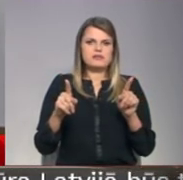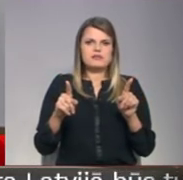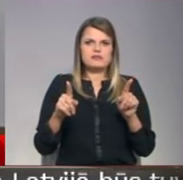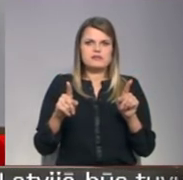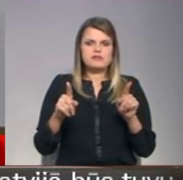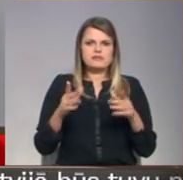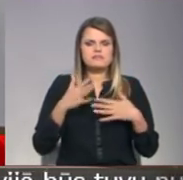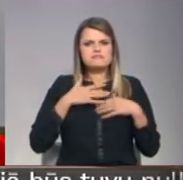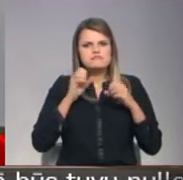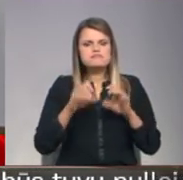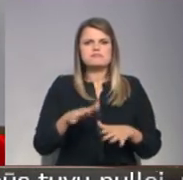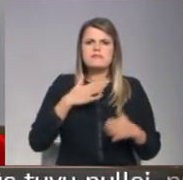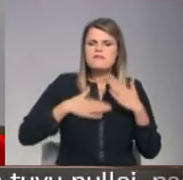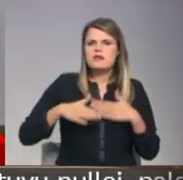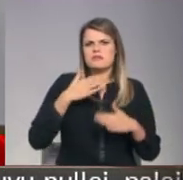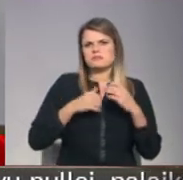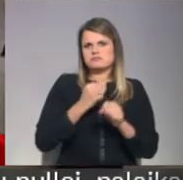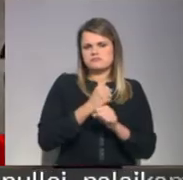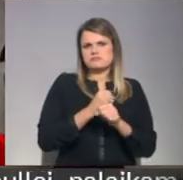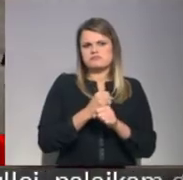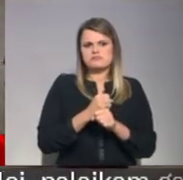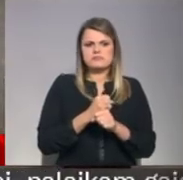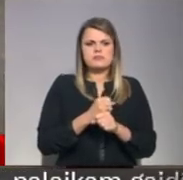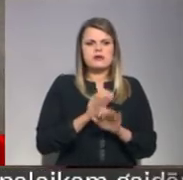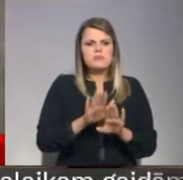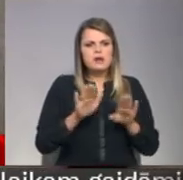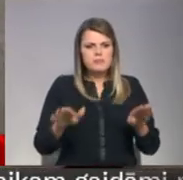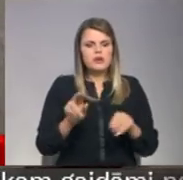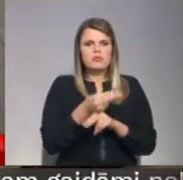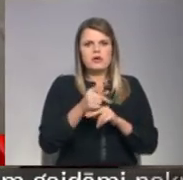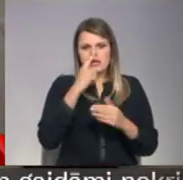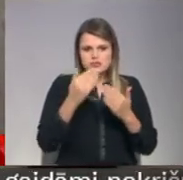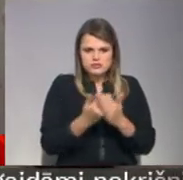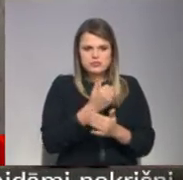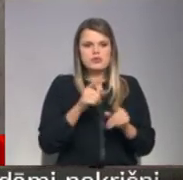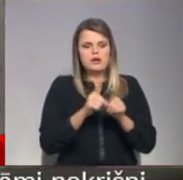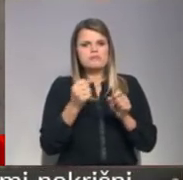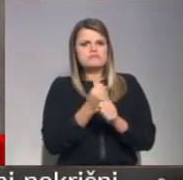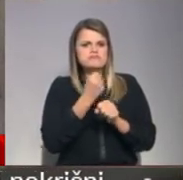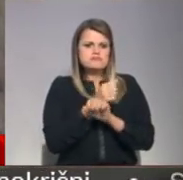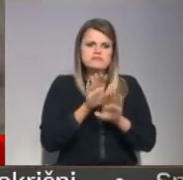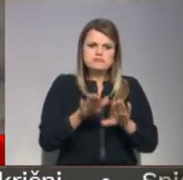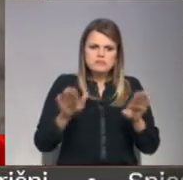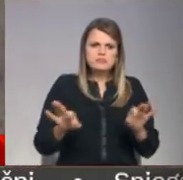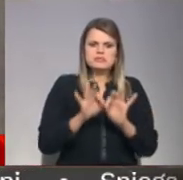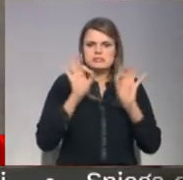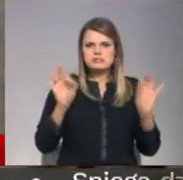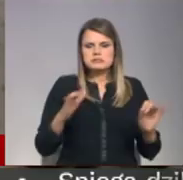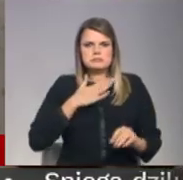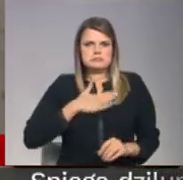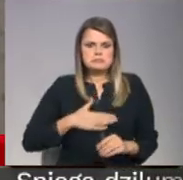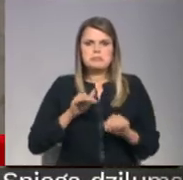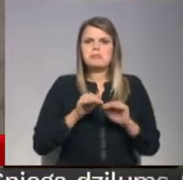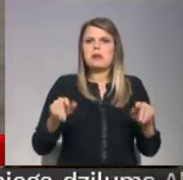tā atdeva un tā vēlma un tā deksme un visu to darīt. Ar mēbeļu restaurāciju, arī to izgatavošanu, Edgars sācis aizrauties